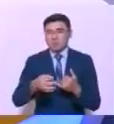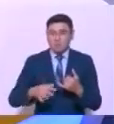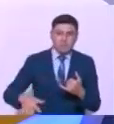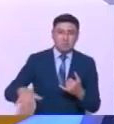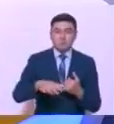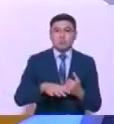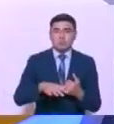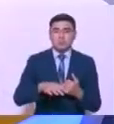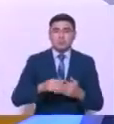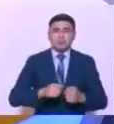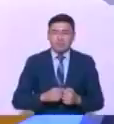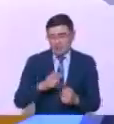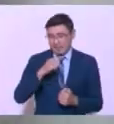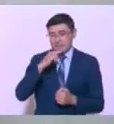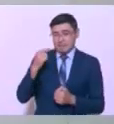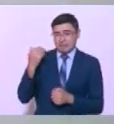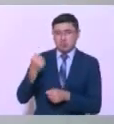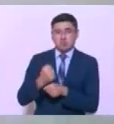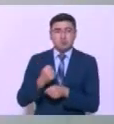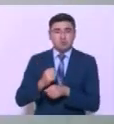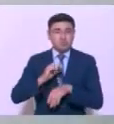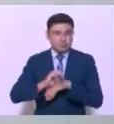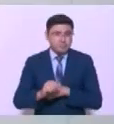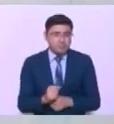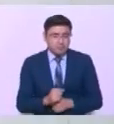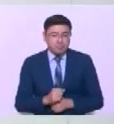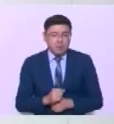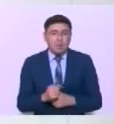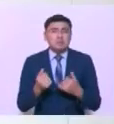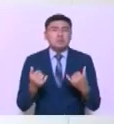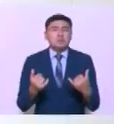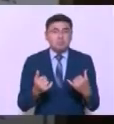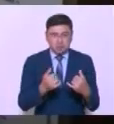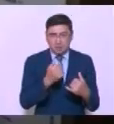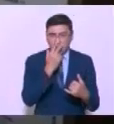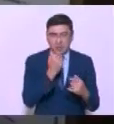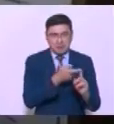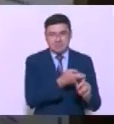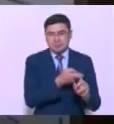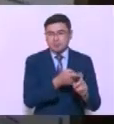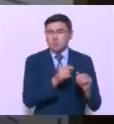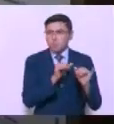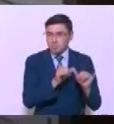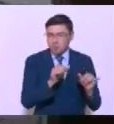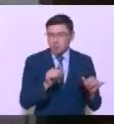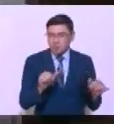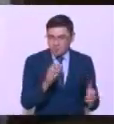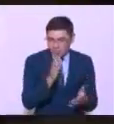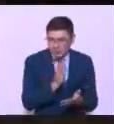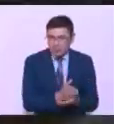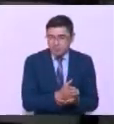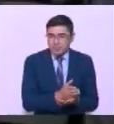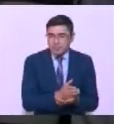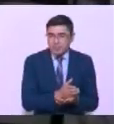вакцины «Гриппол плюс» российского производства. Уже сейчас в регионе увеличилось число заразившихся острой респираторной вирусной инфекцией и